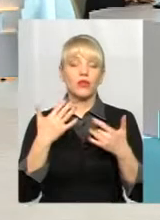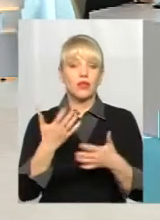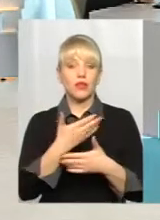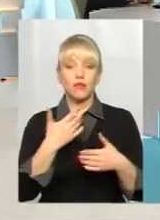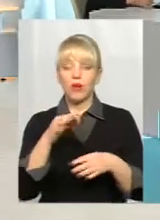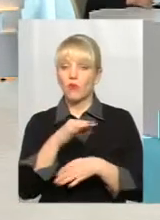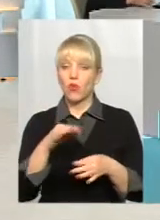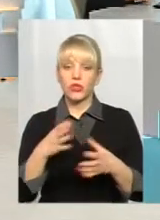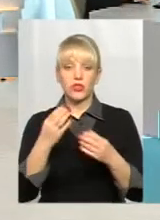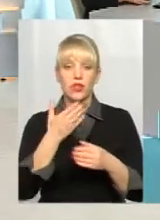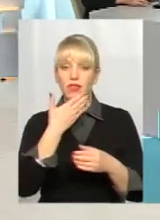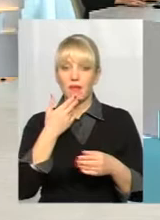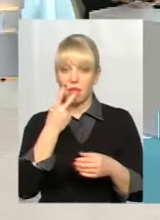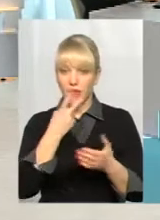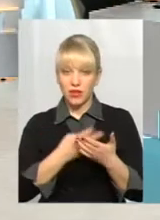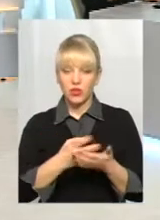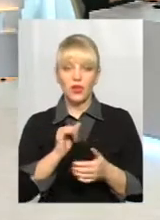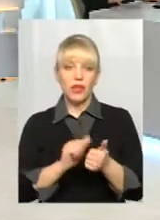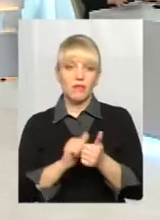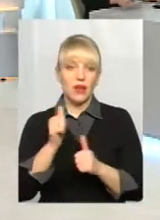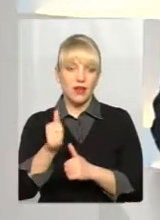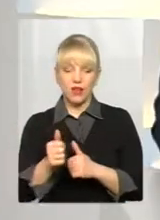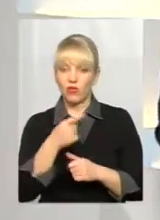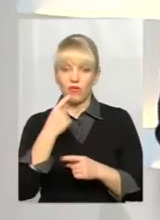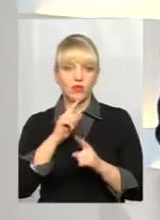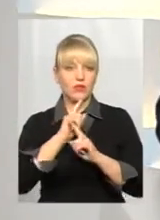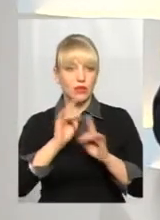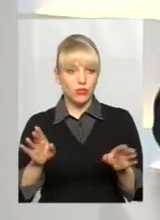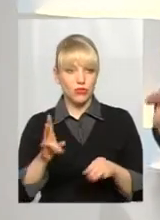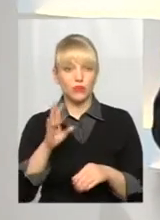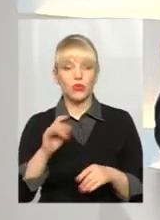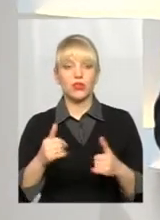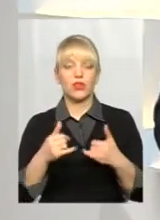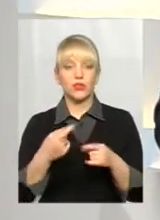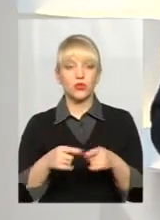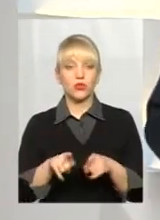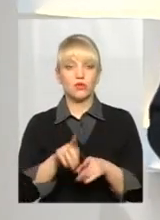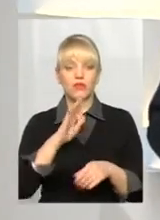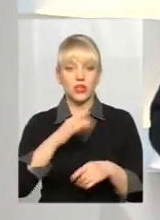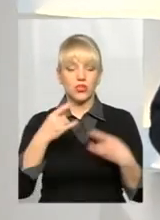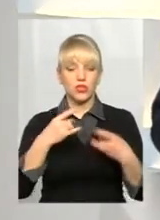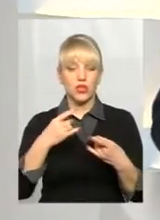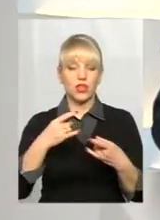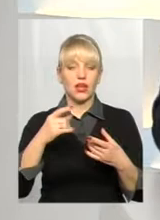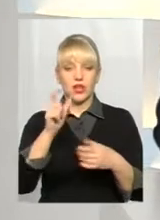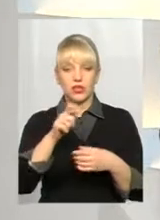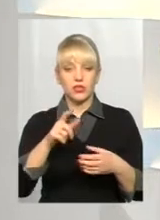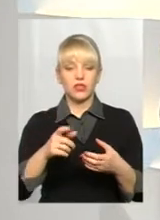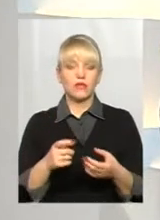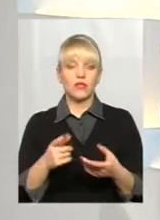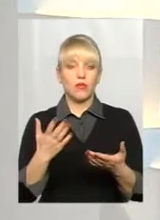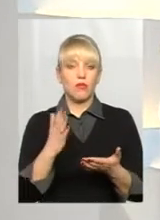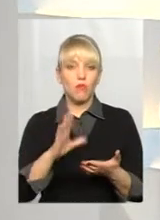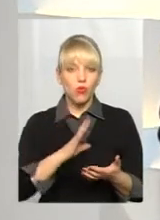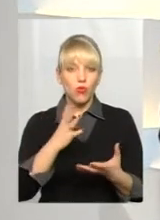бачили, то забігати наперед не будемо. Але для того, щоб наших телеглядачів склалося об'ємне таке враження, я ще прошу все ж